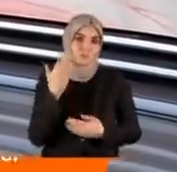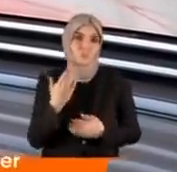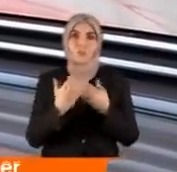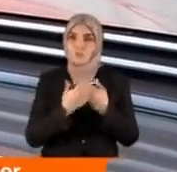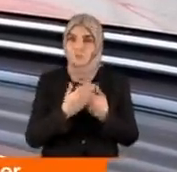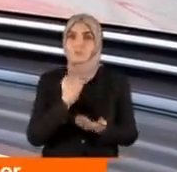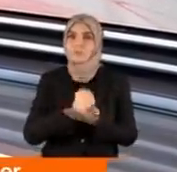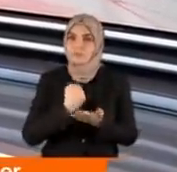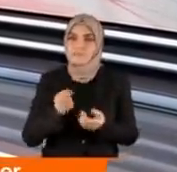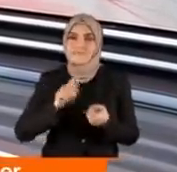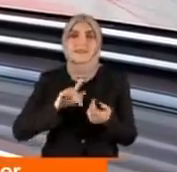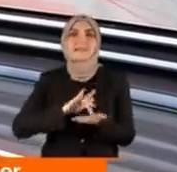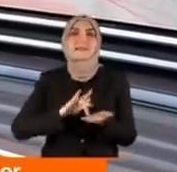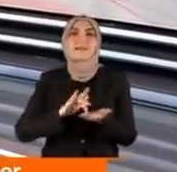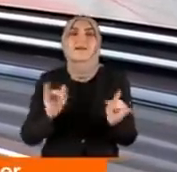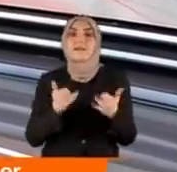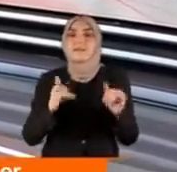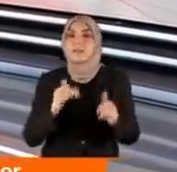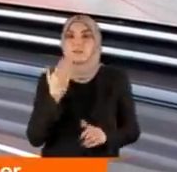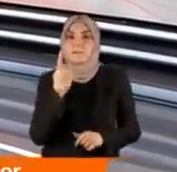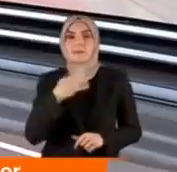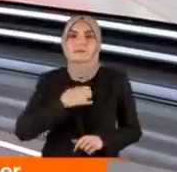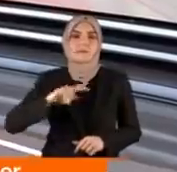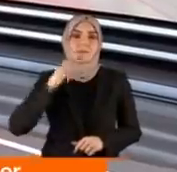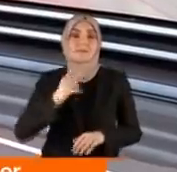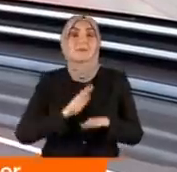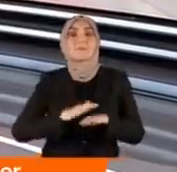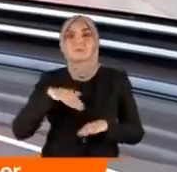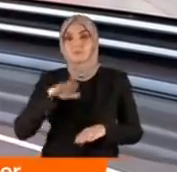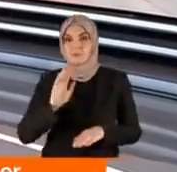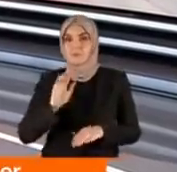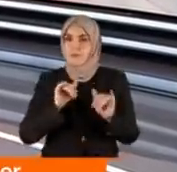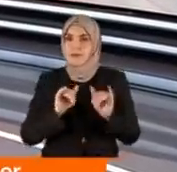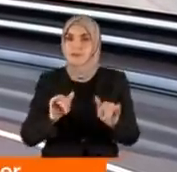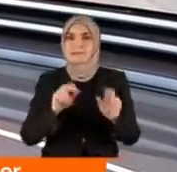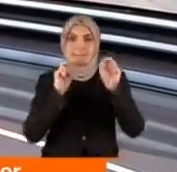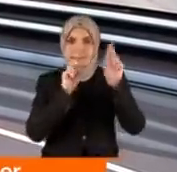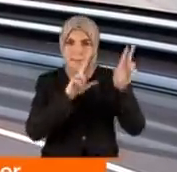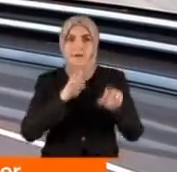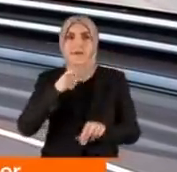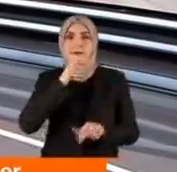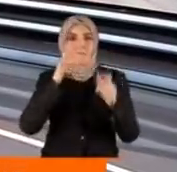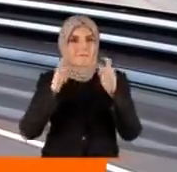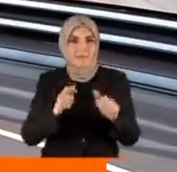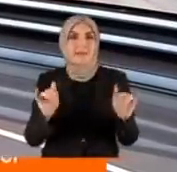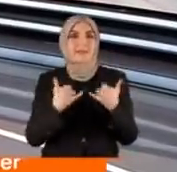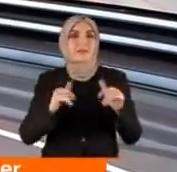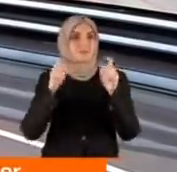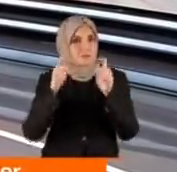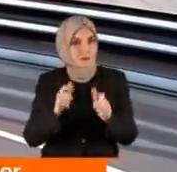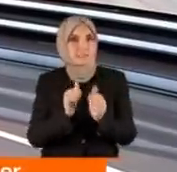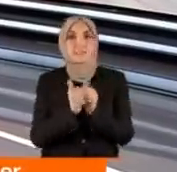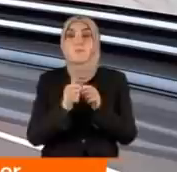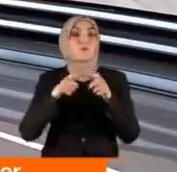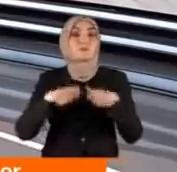Düğün, nikah ve kına eğlenceleri 1 Haziran'a kadar yapılamayacak. Aynı şekilde sinemalar, kahvehaneler, eğlence mekanları ve